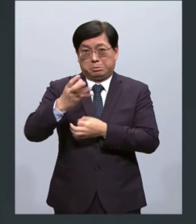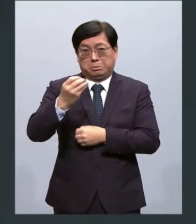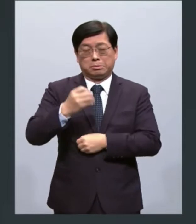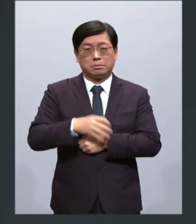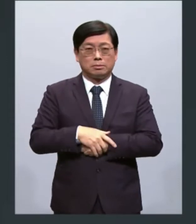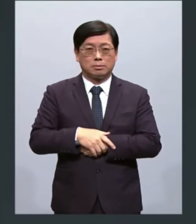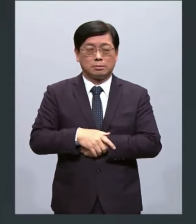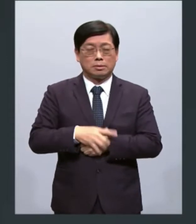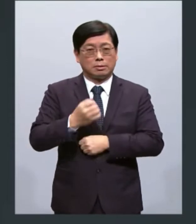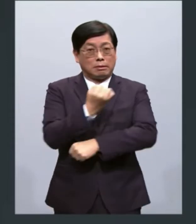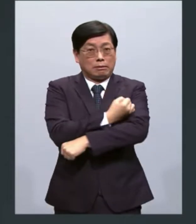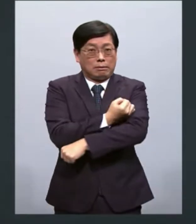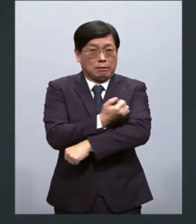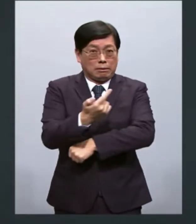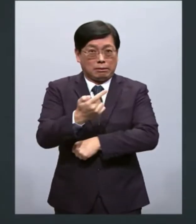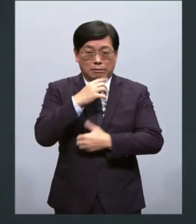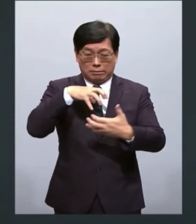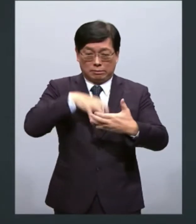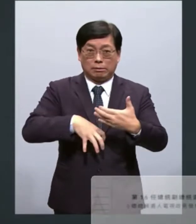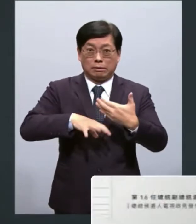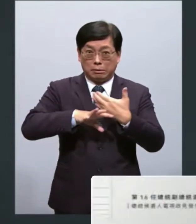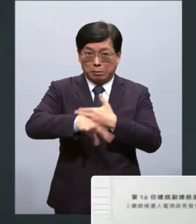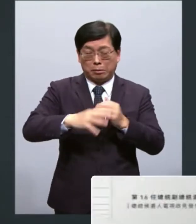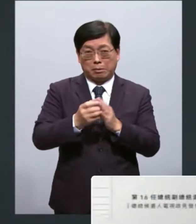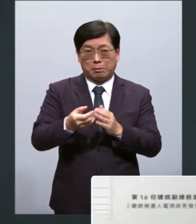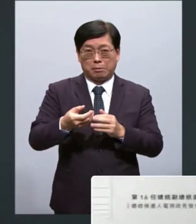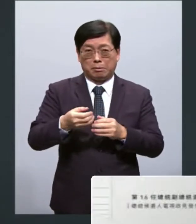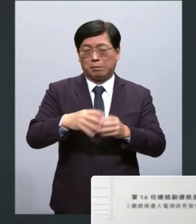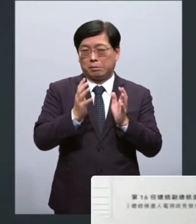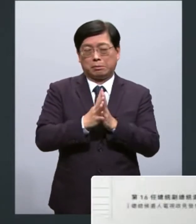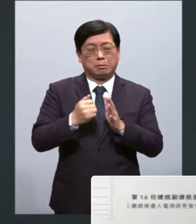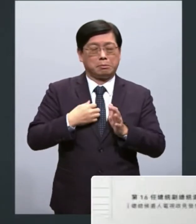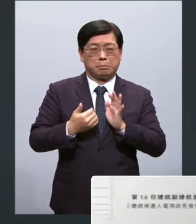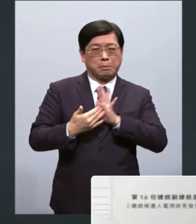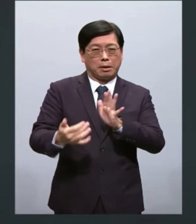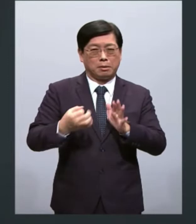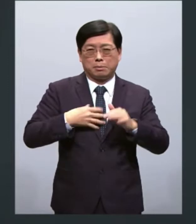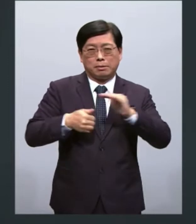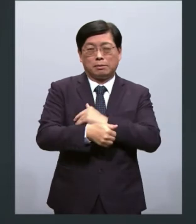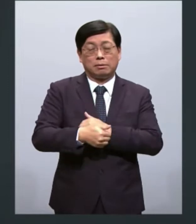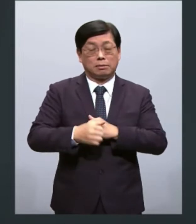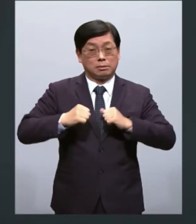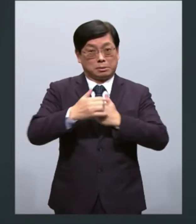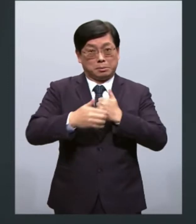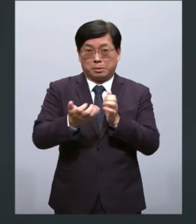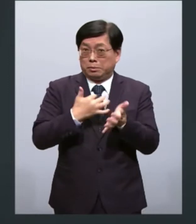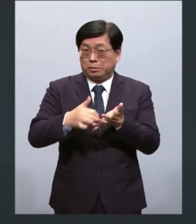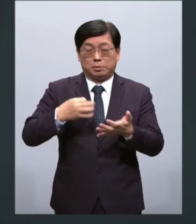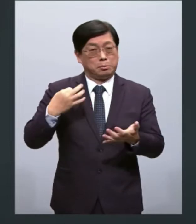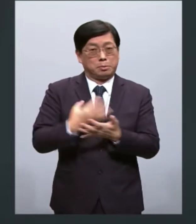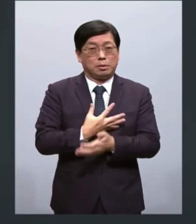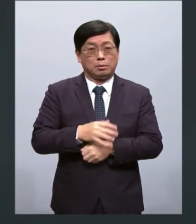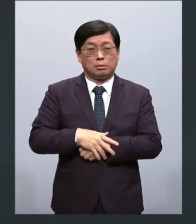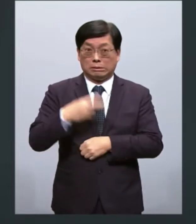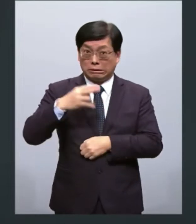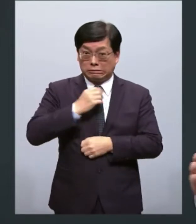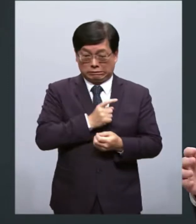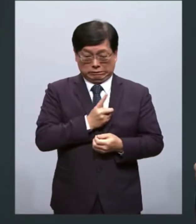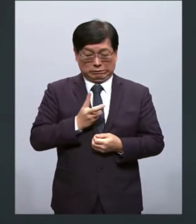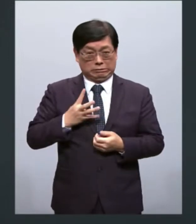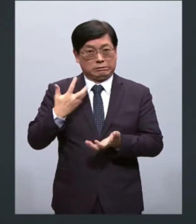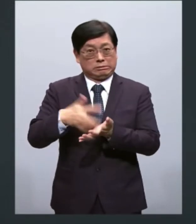以比较辛苦的内外护儿，就大家都不想去了。健保的预算不够多，可是又包山包